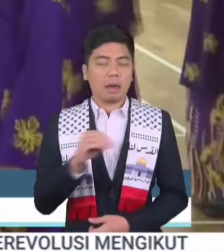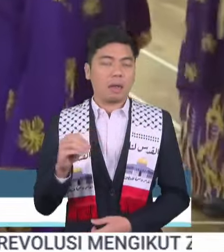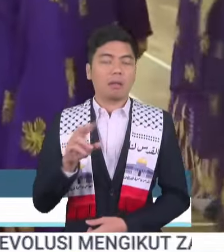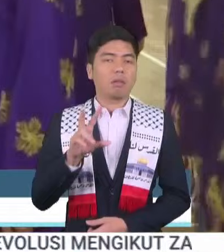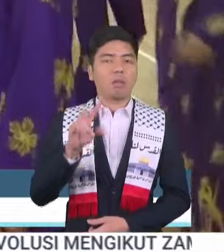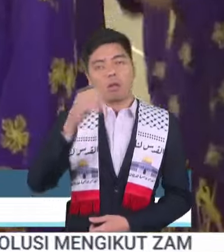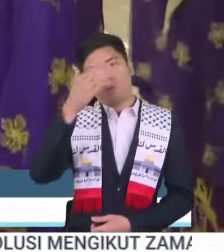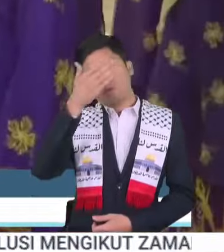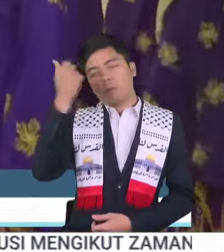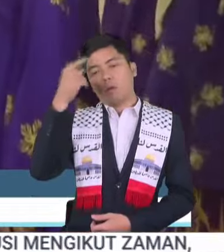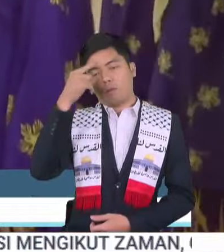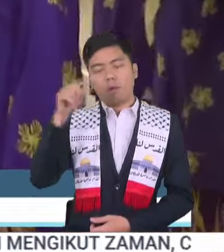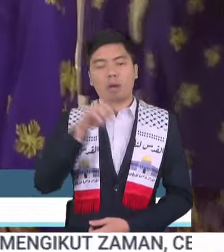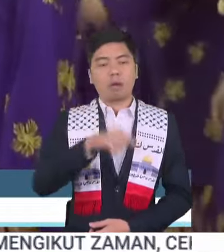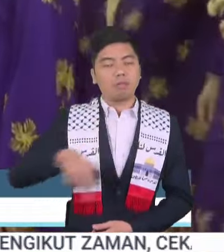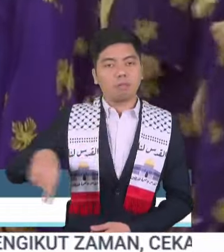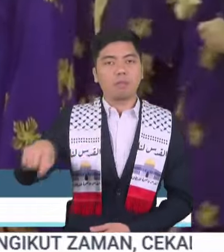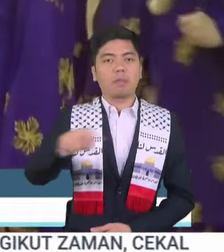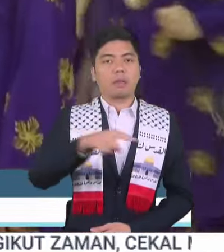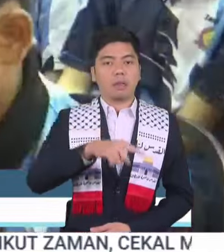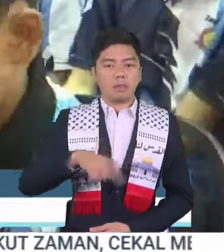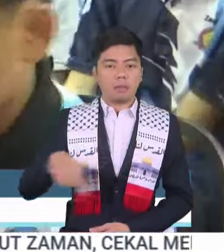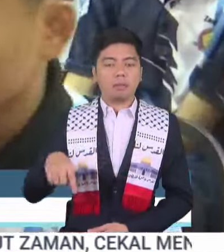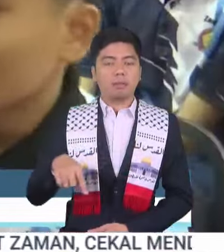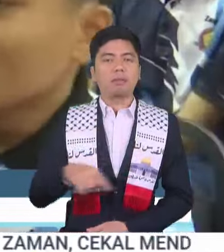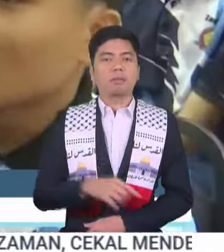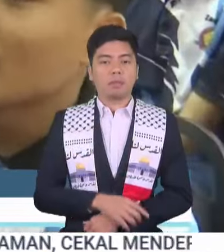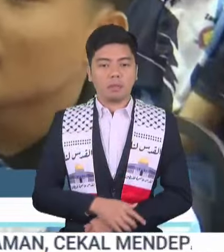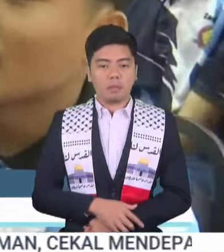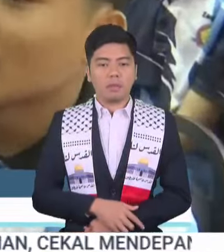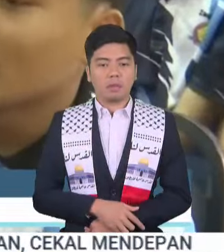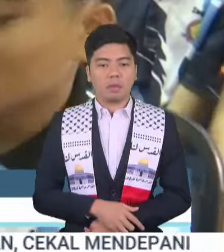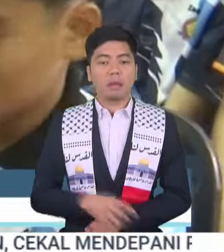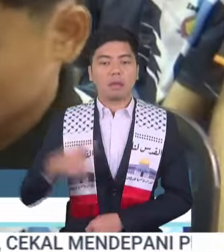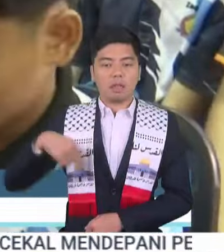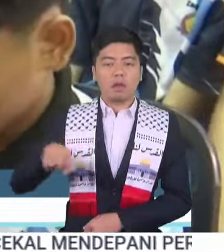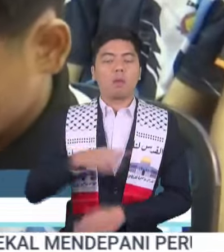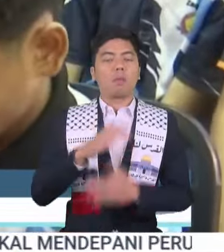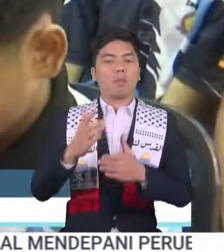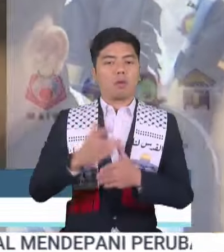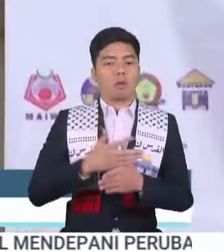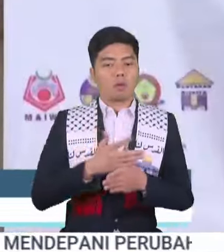kepada mereka-mereka yang berada di KDK ini. Jadi kita